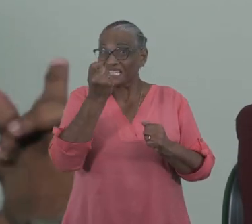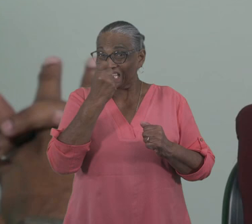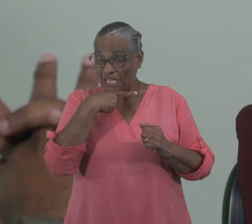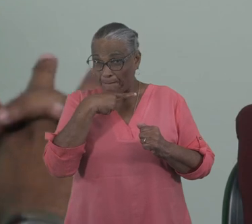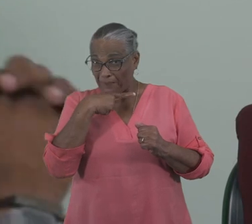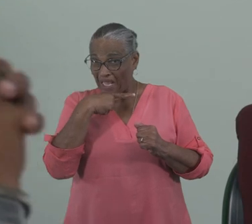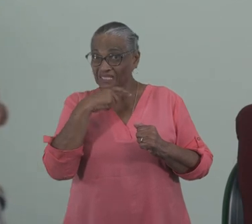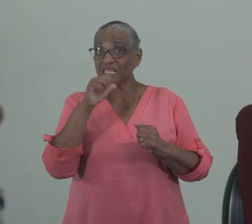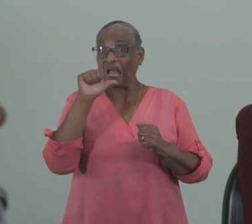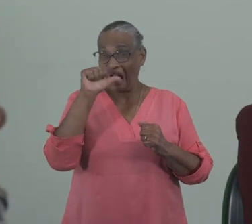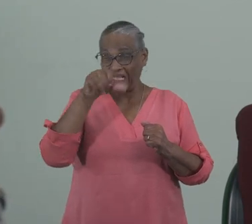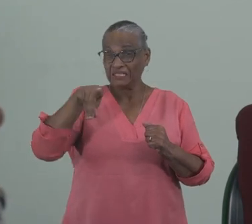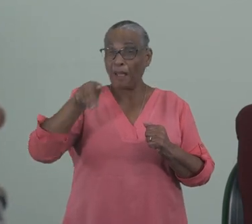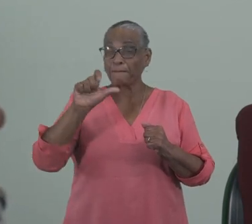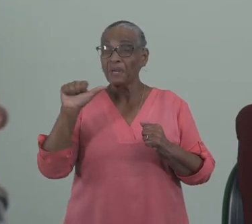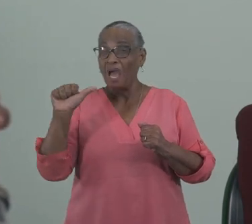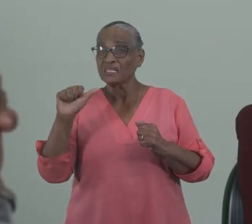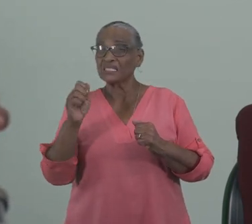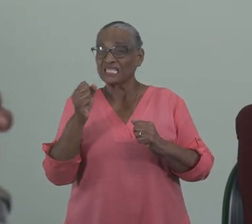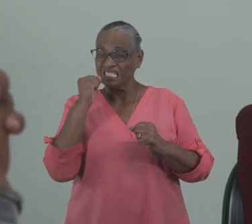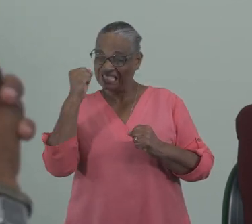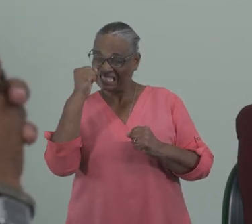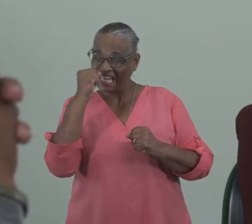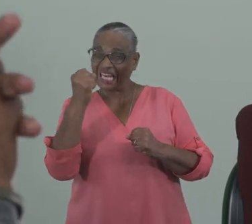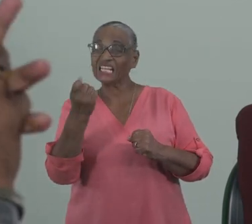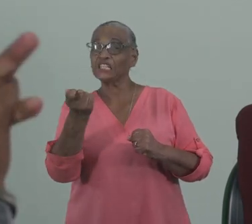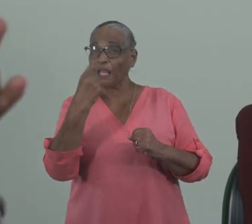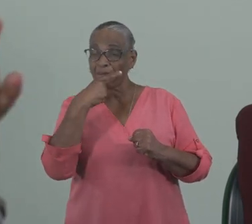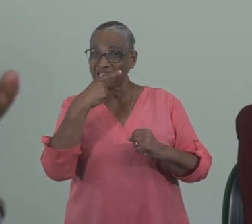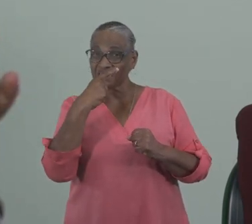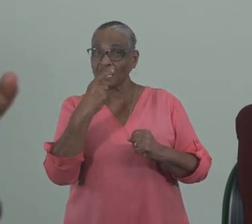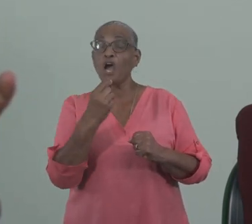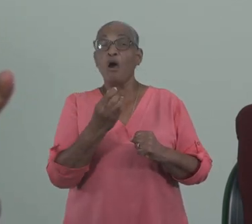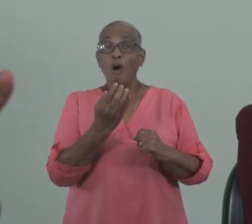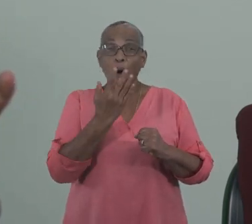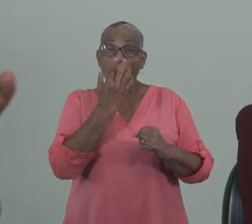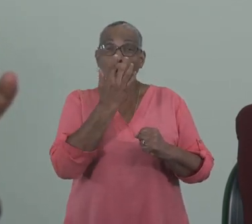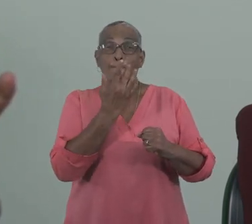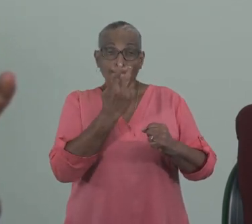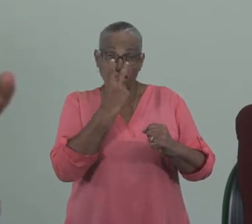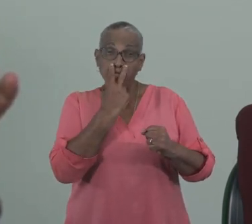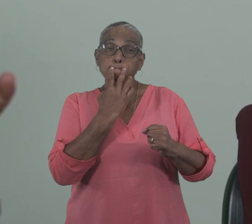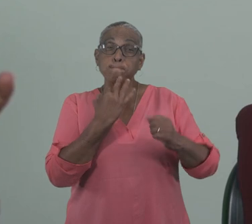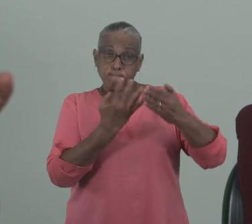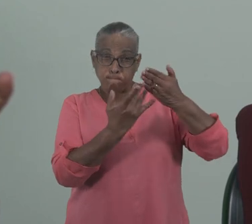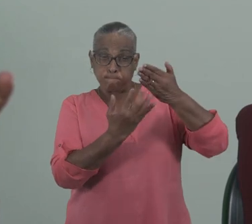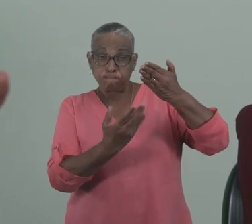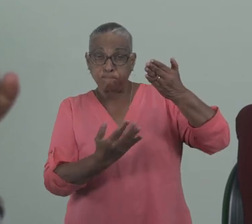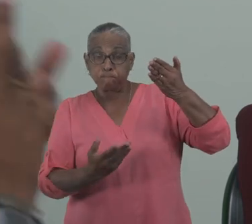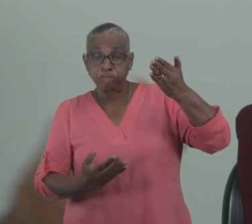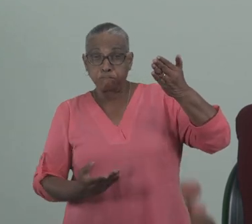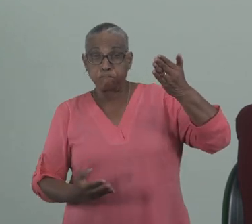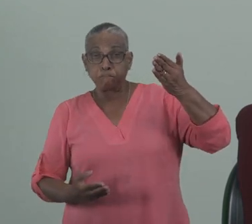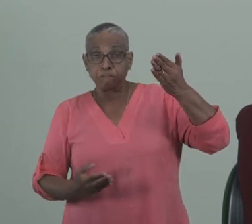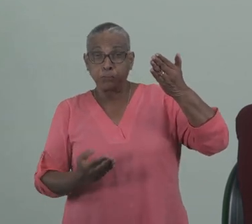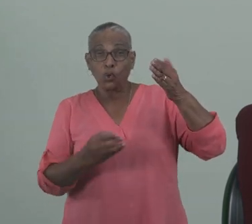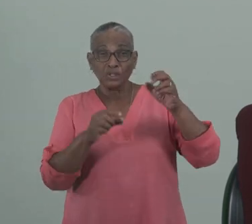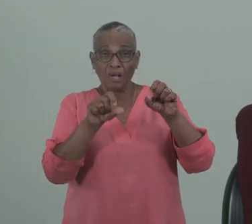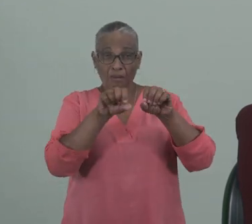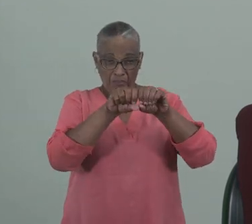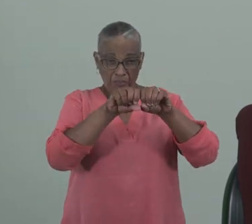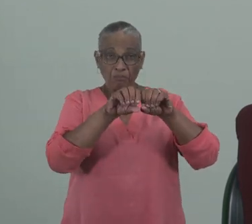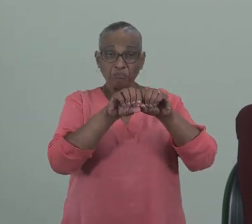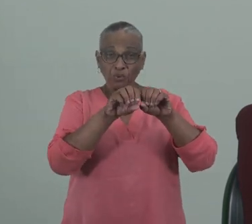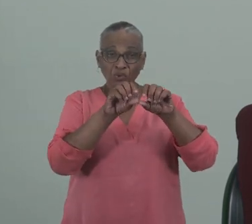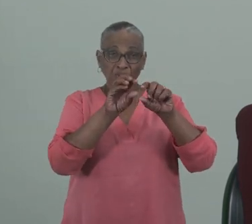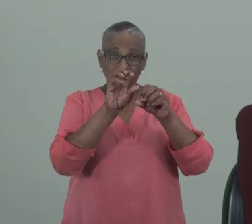heet alteplase. Dat is een heel sterk medicijn waarmee we die bloedpropjes kunnen oplossen. Dat hebben we tegenwoordig